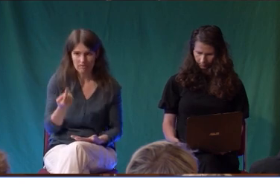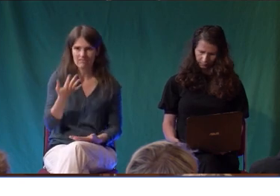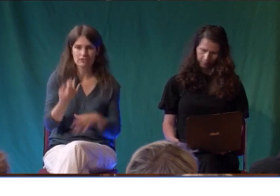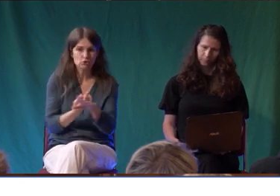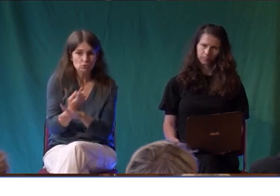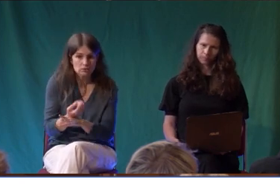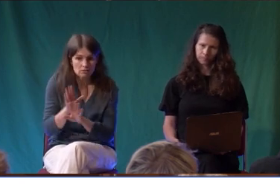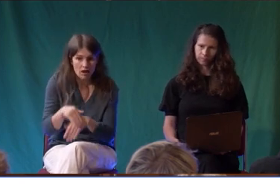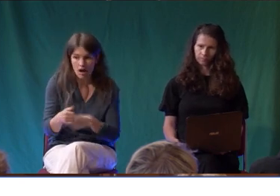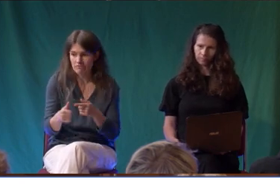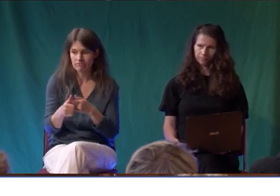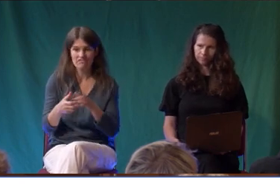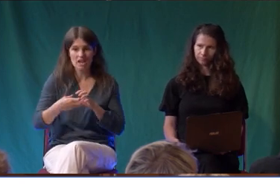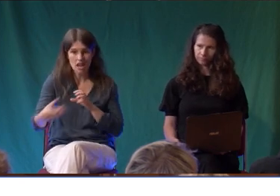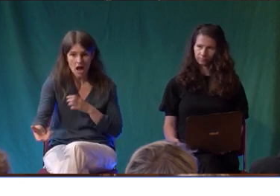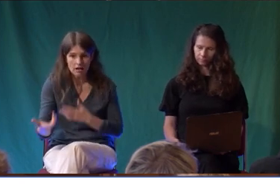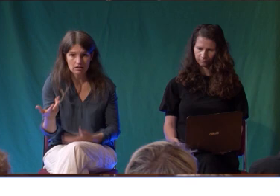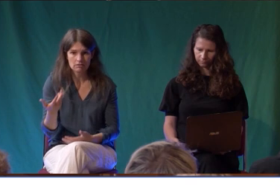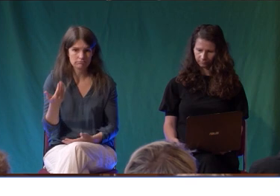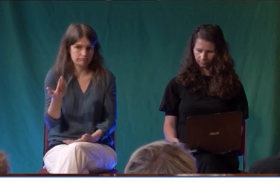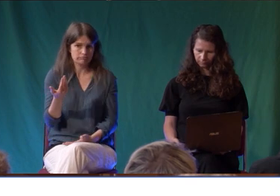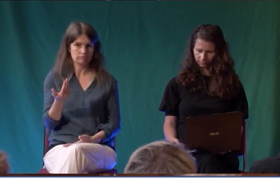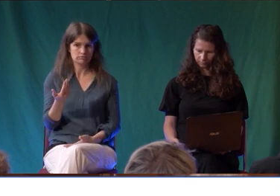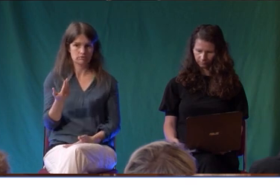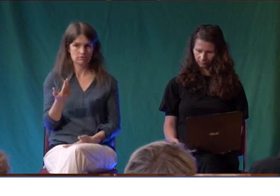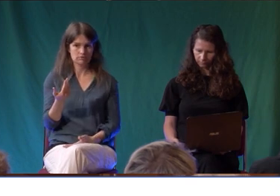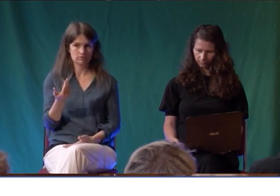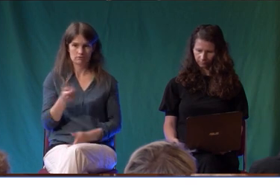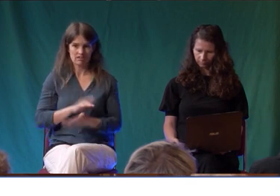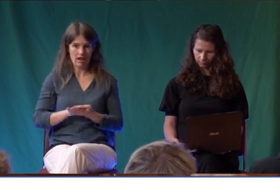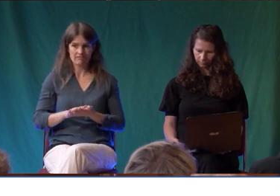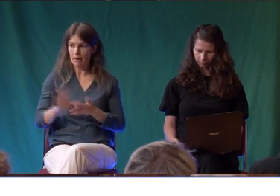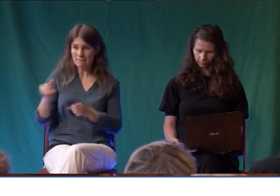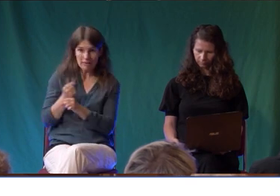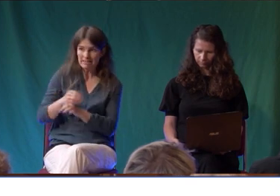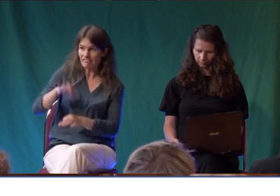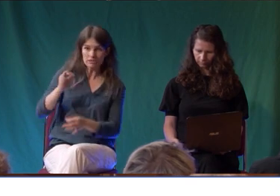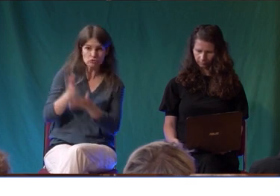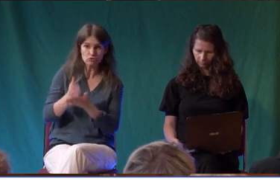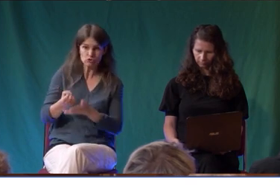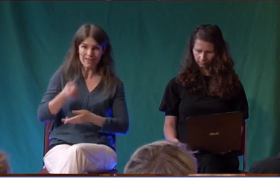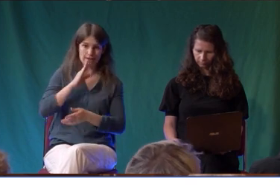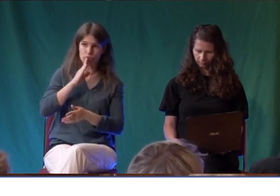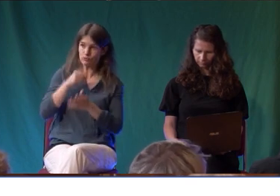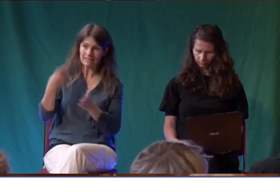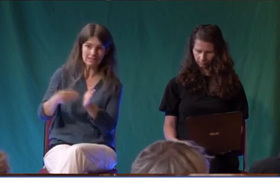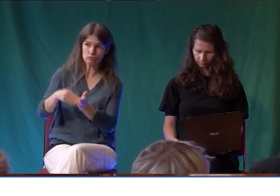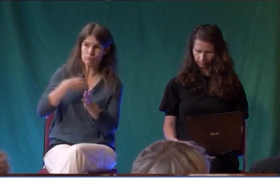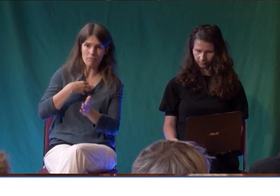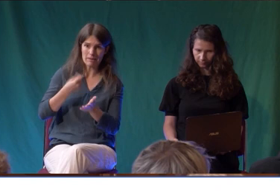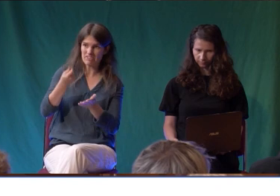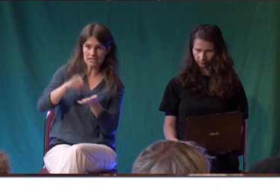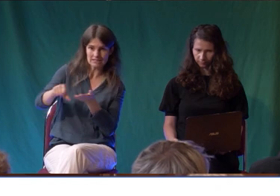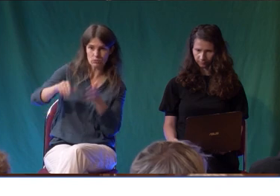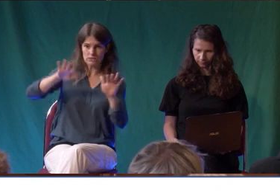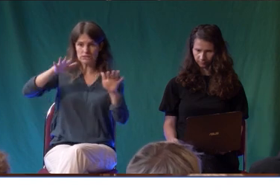Bewilligung heutzutage ist es eh schwer MitarbeiterInnen zu finden das kennen wir aus den täglichen Nachrichten wenn dann